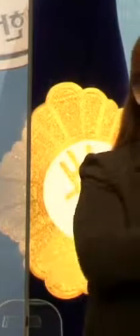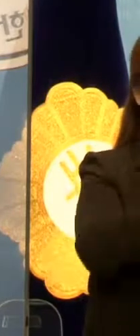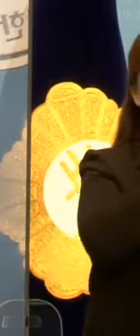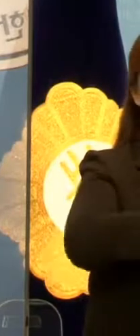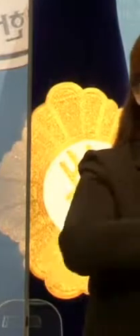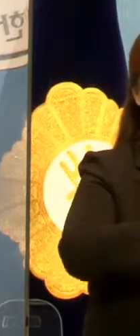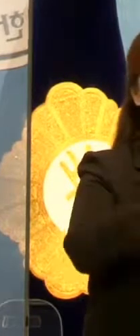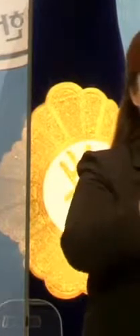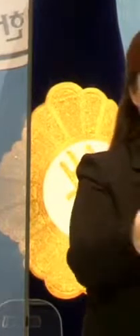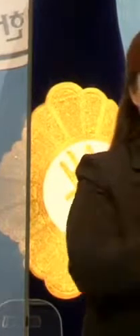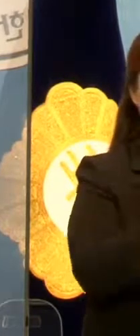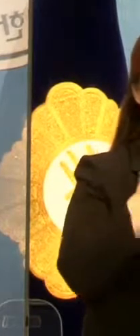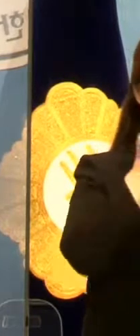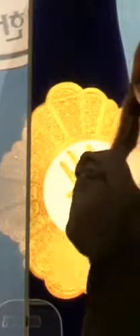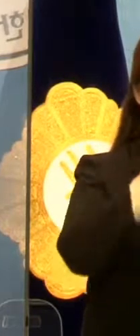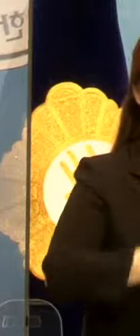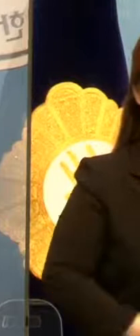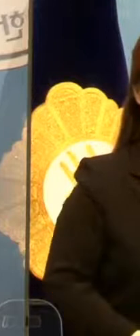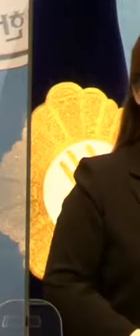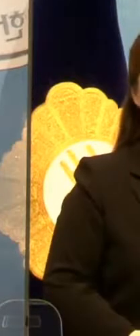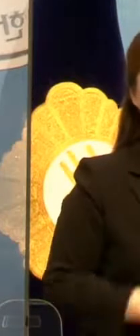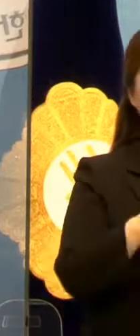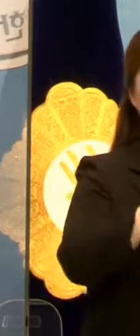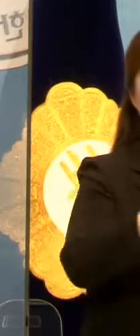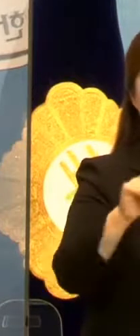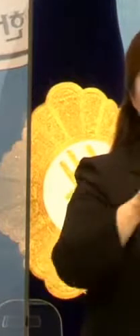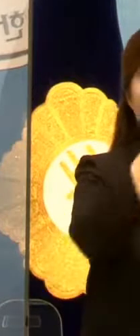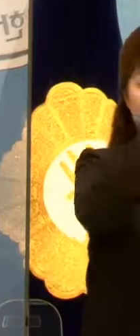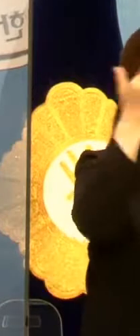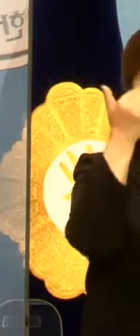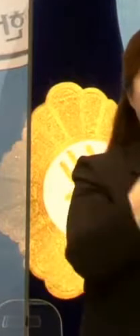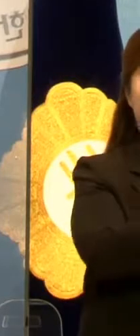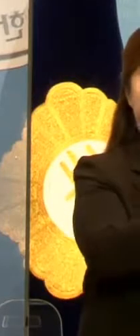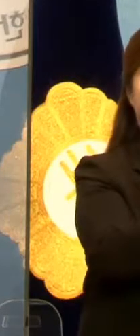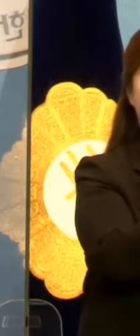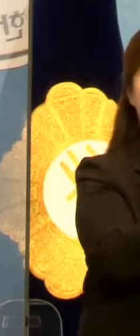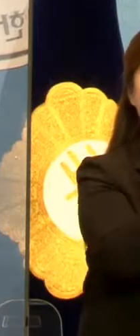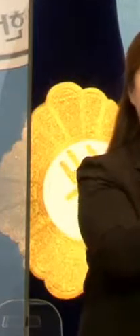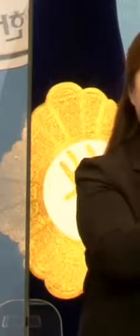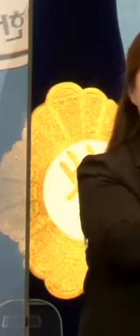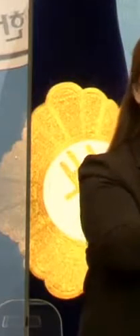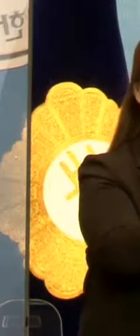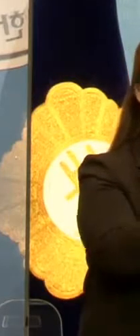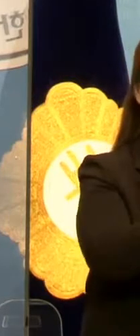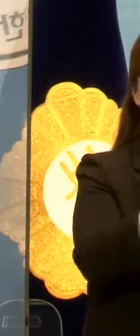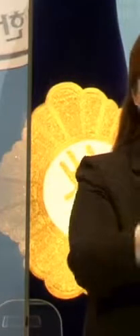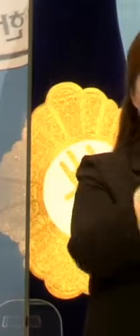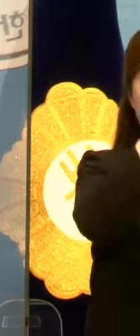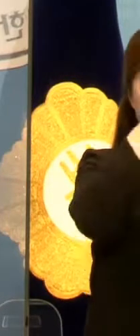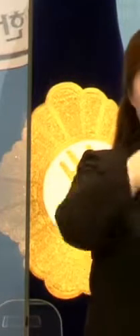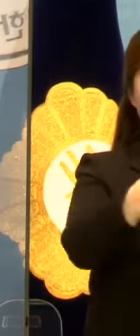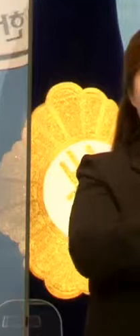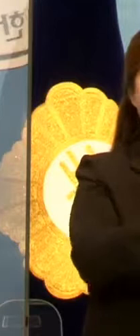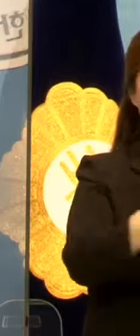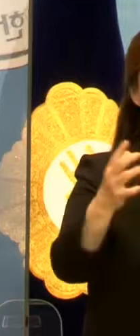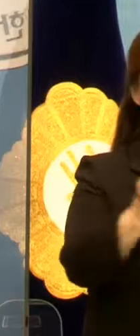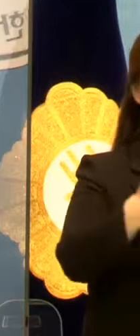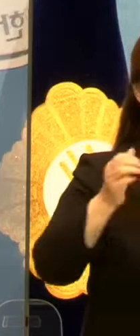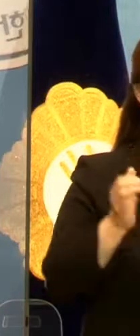수 있는 데 온 힘을 다하겠습니다 이런 부분에서 청년 들과 함께 소통 을 시작으로 정책을 마무리짓는